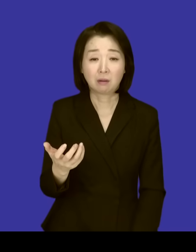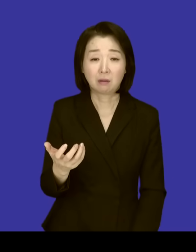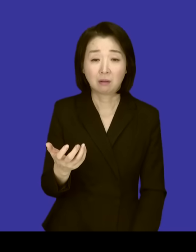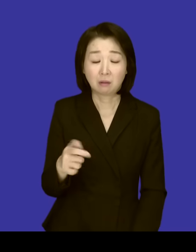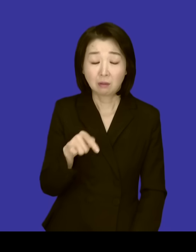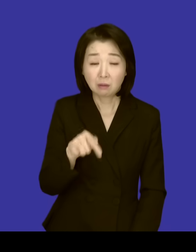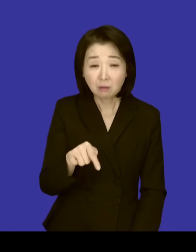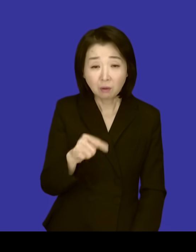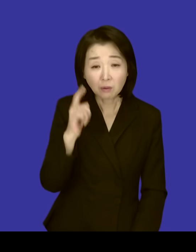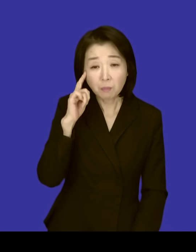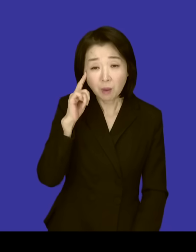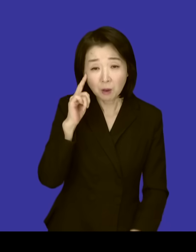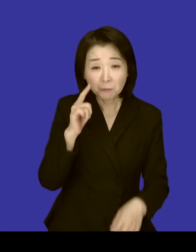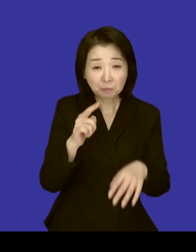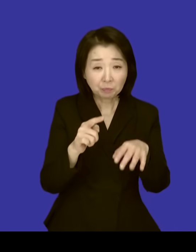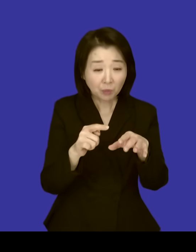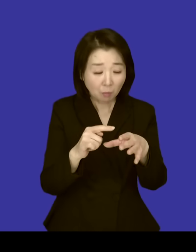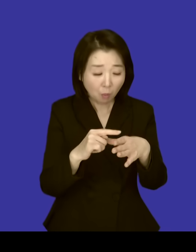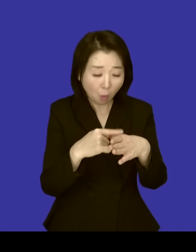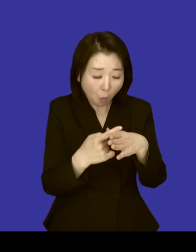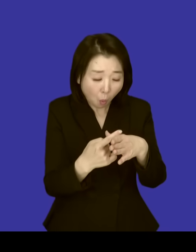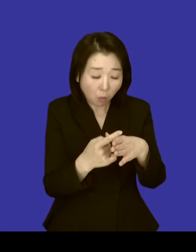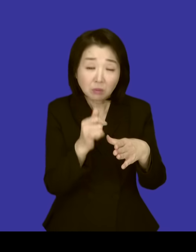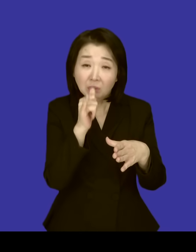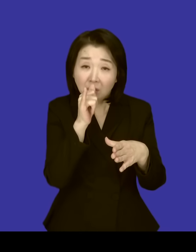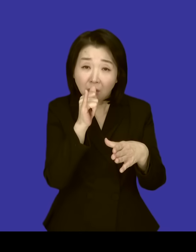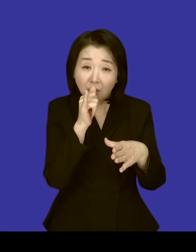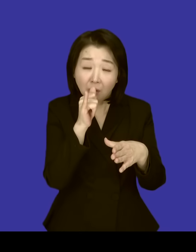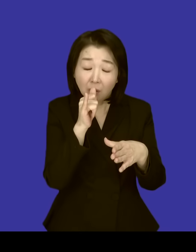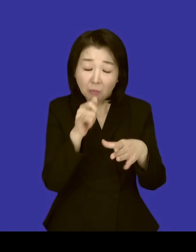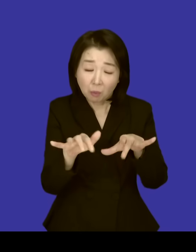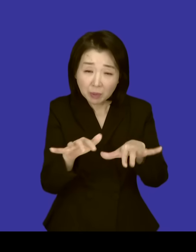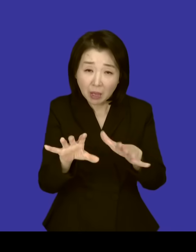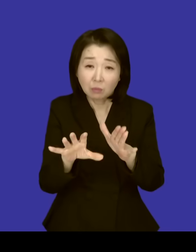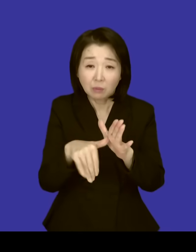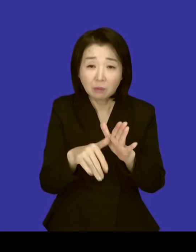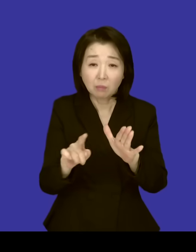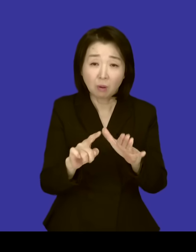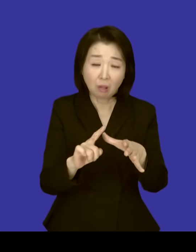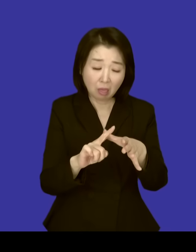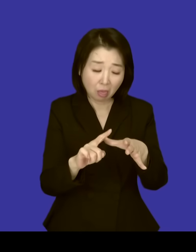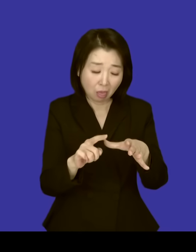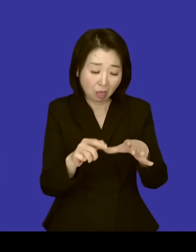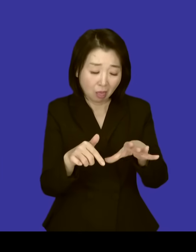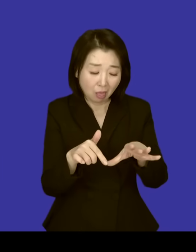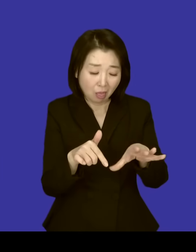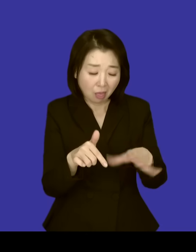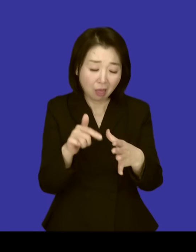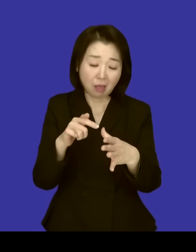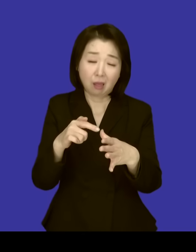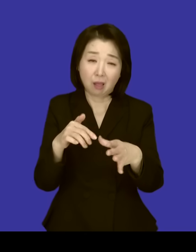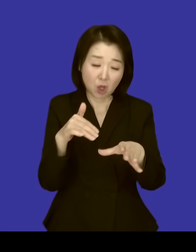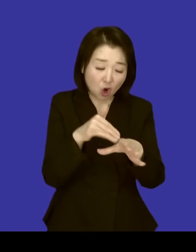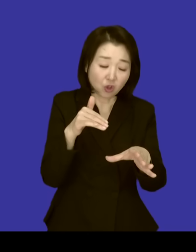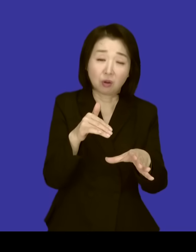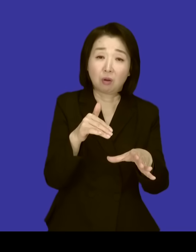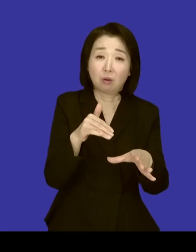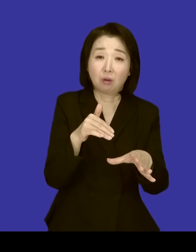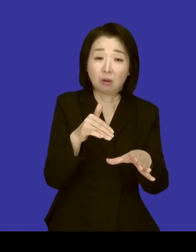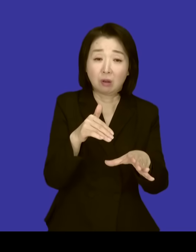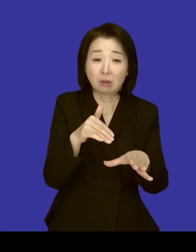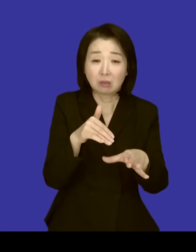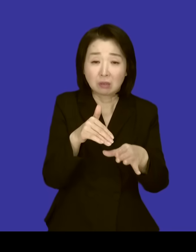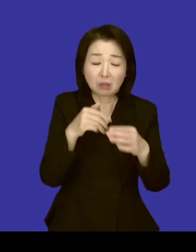여기 혹 같은 게 이렇게 있었어요. 그래서 막 피아노 건반 치다 보면은 이제 스치기도 하는데 그때가 약간